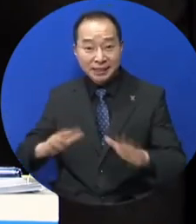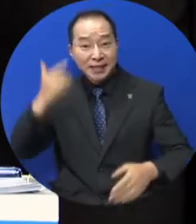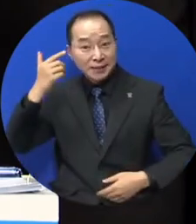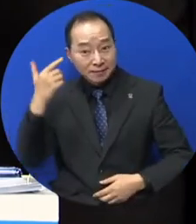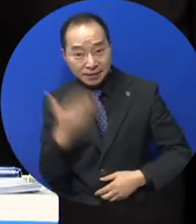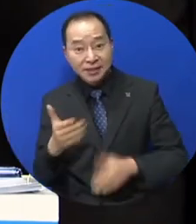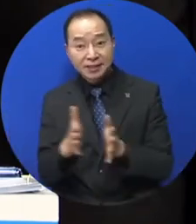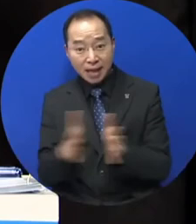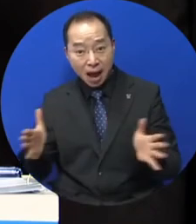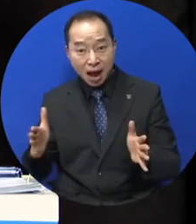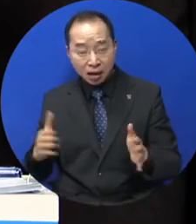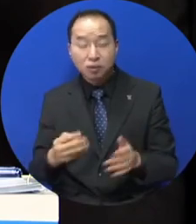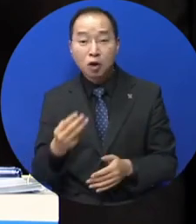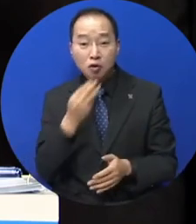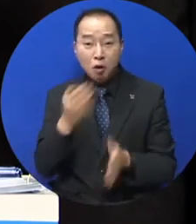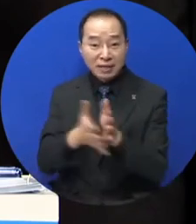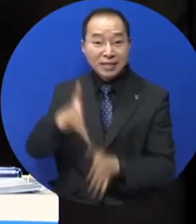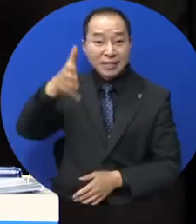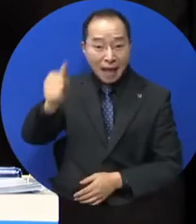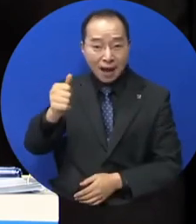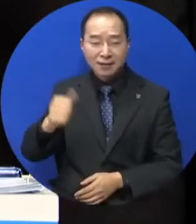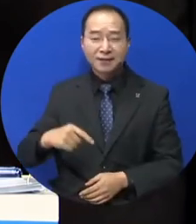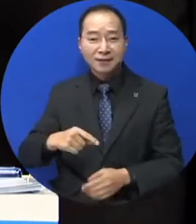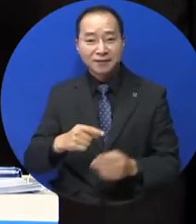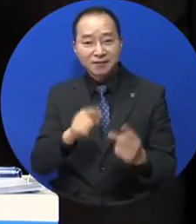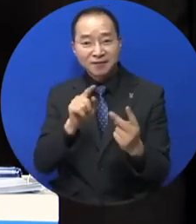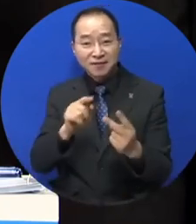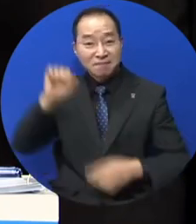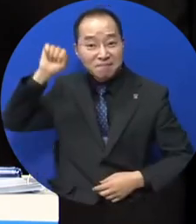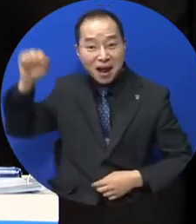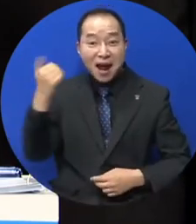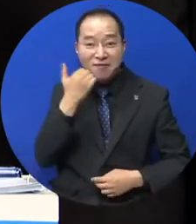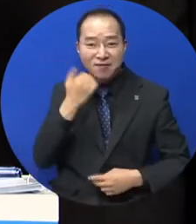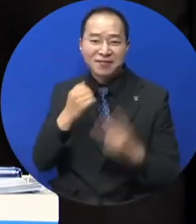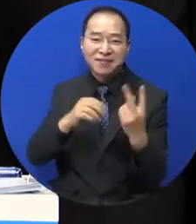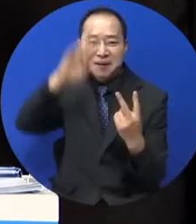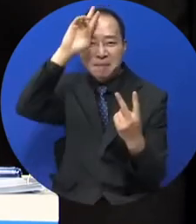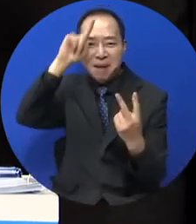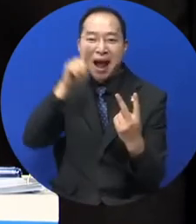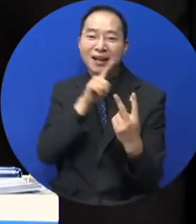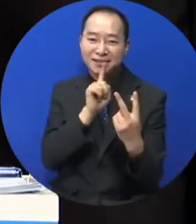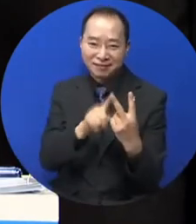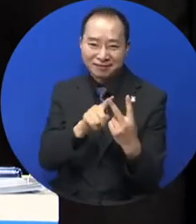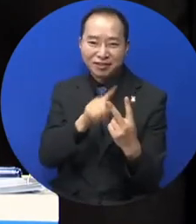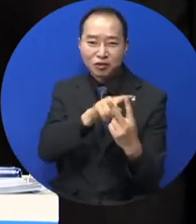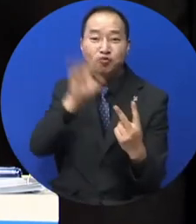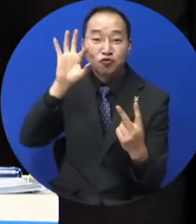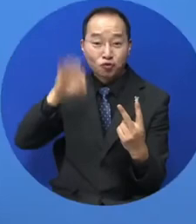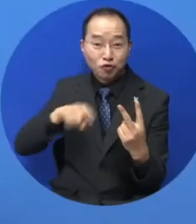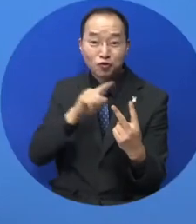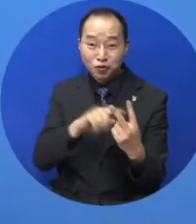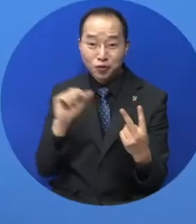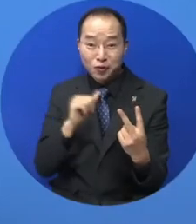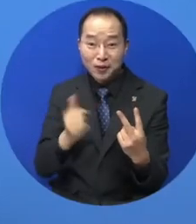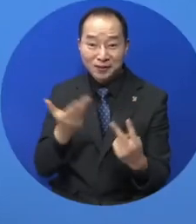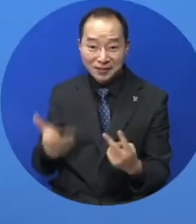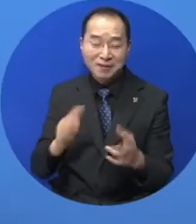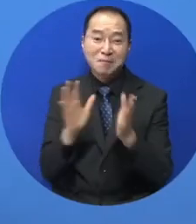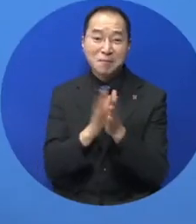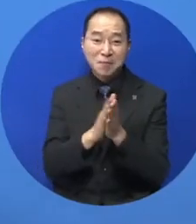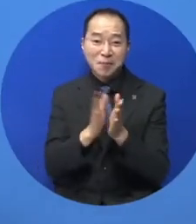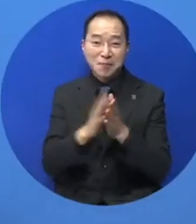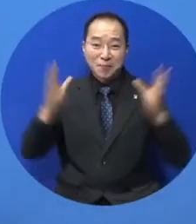진행하겠는데요. 서울시장 후보에 나오신 박영선 후보 또 우상호 후보를 소개하겠습니다. 큰 박수로 환영해 주시기